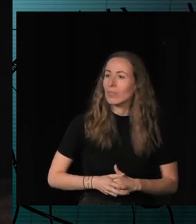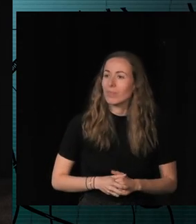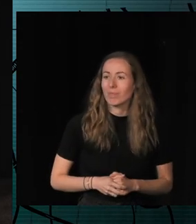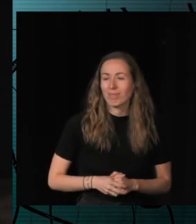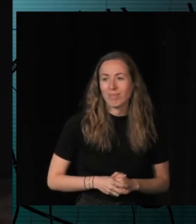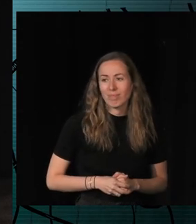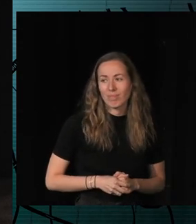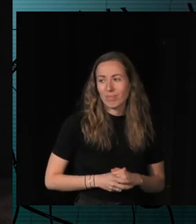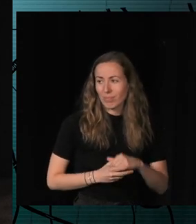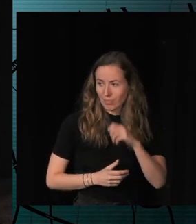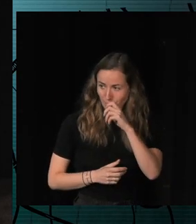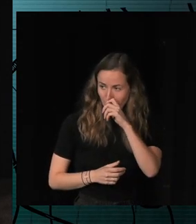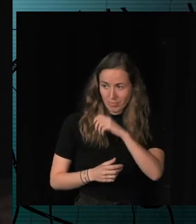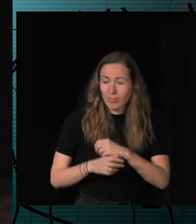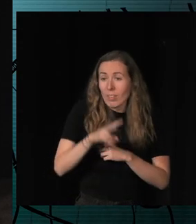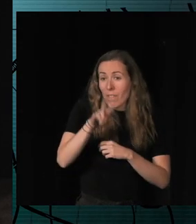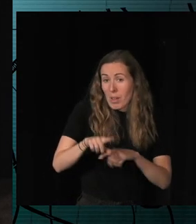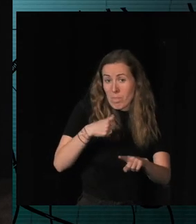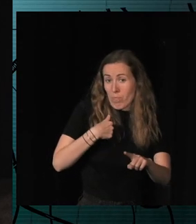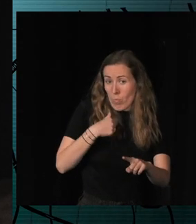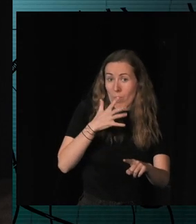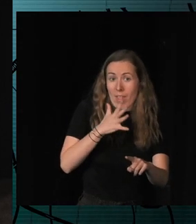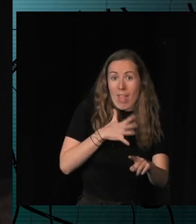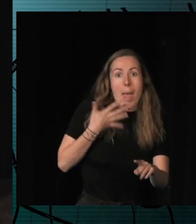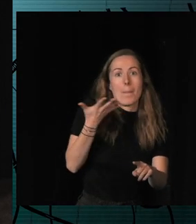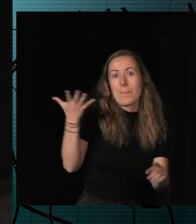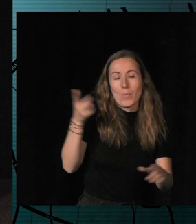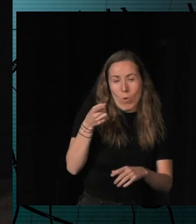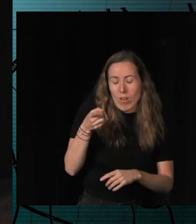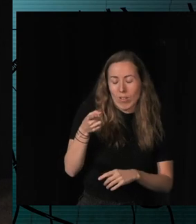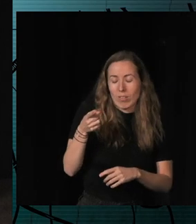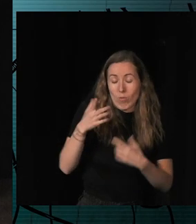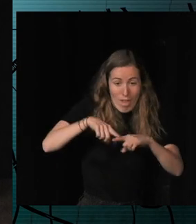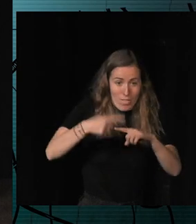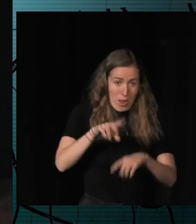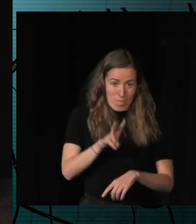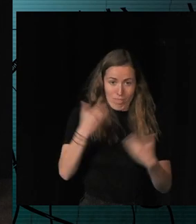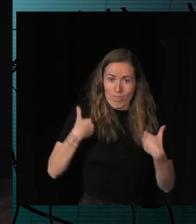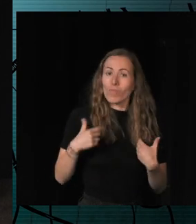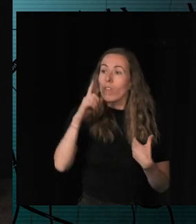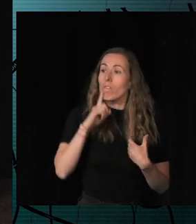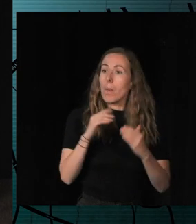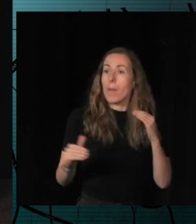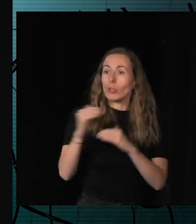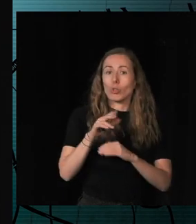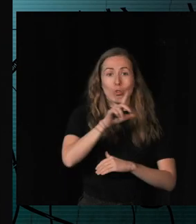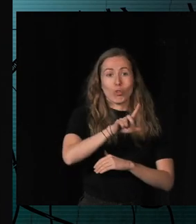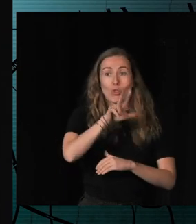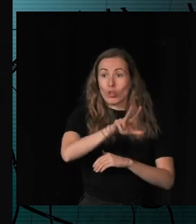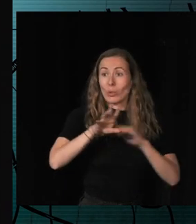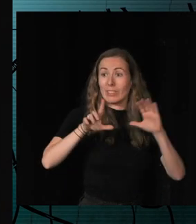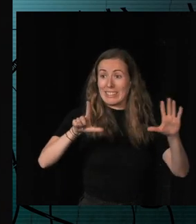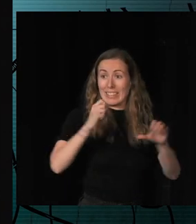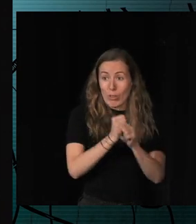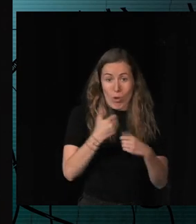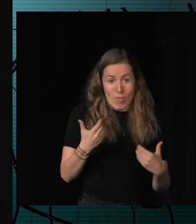d'accord euh ce que j'aime beaucoup maintenant que je revois le film en tant que femme adulte de 37 ans également mère d'une petite